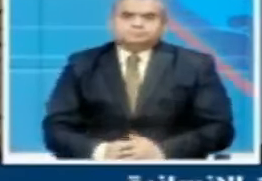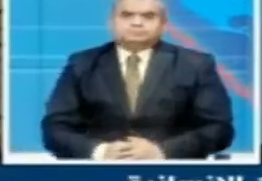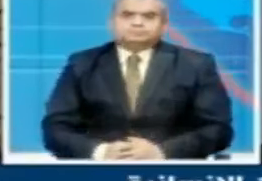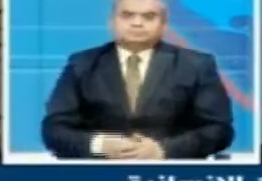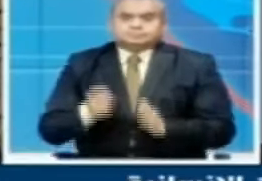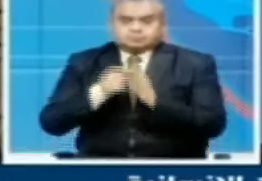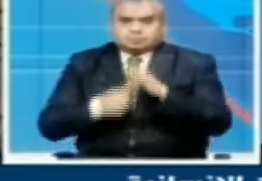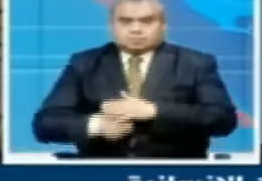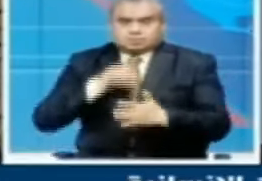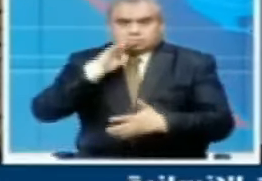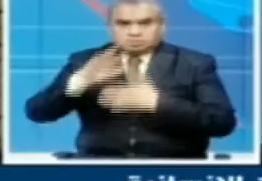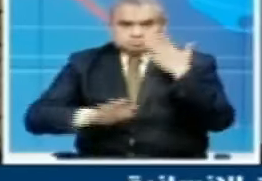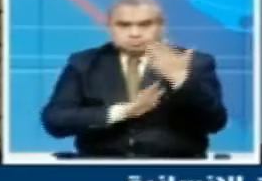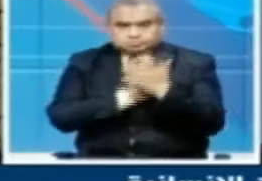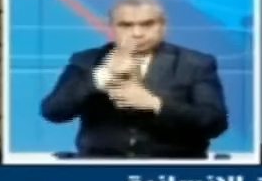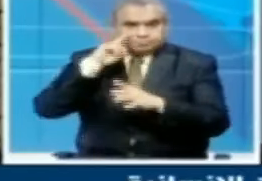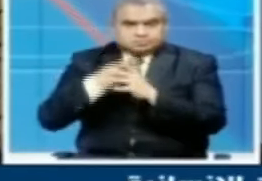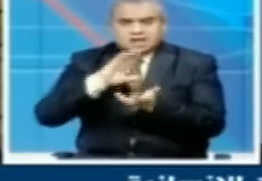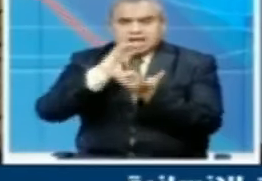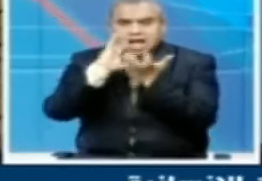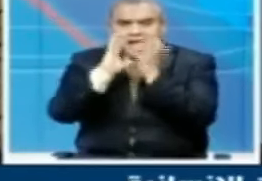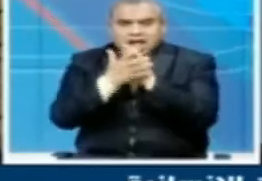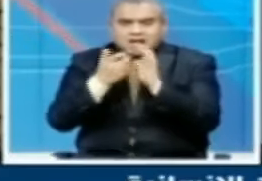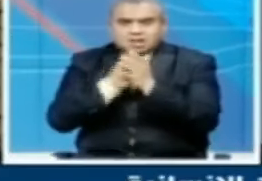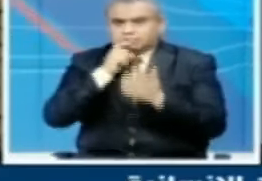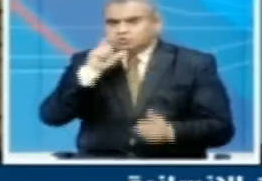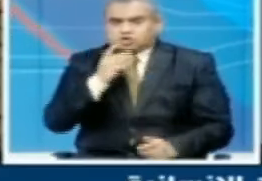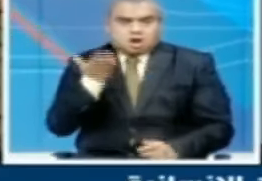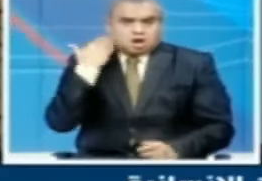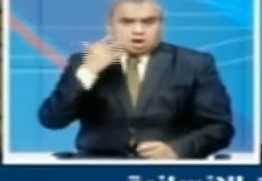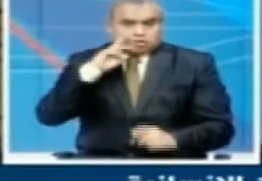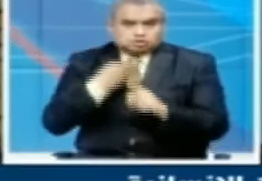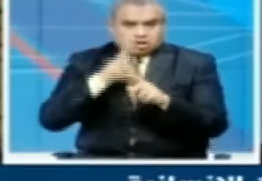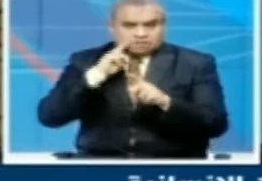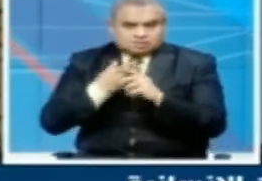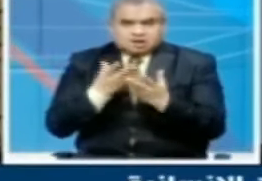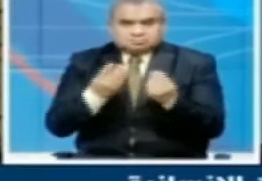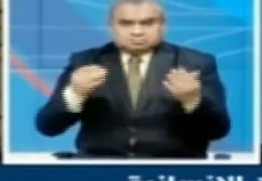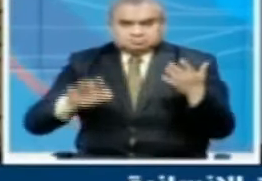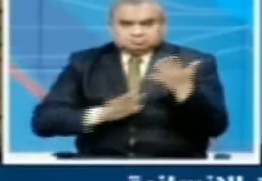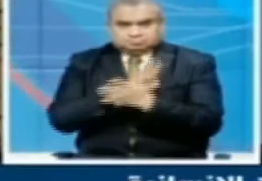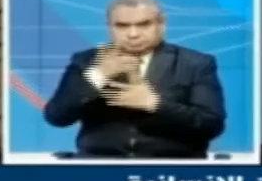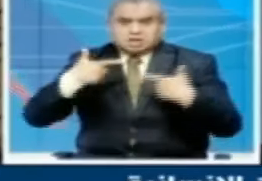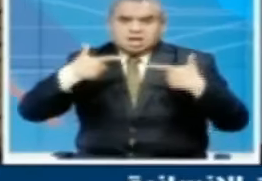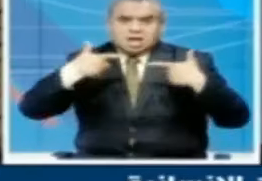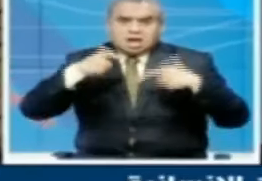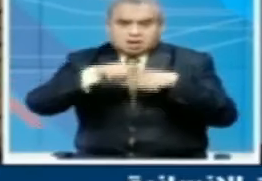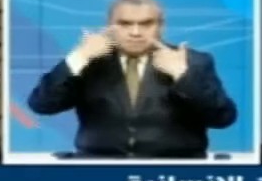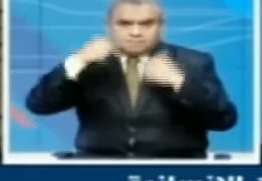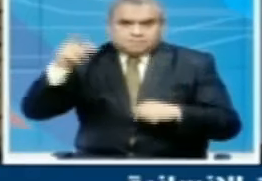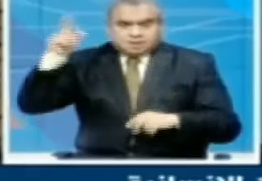فإن التطورات التي شهدها الإقليم خلال الشهور الماضية والحرب الإسرائيلية على قطاع